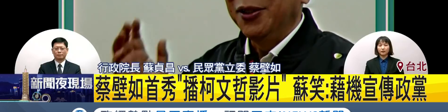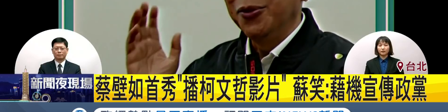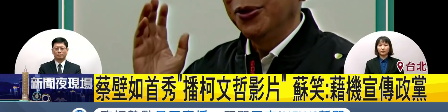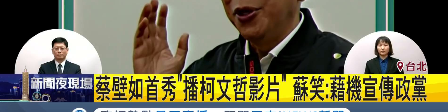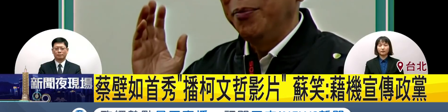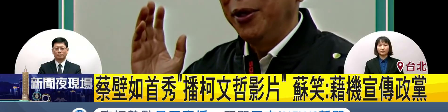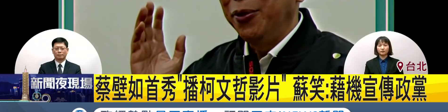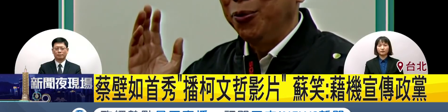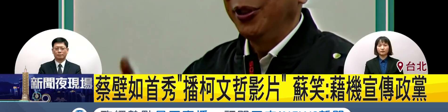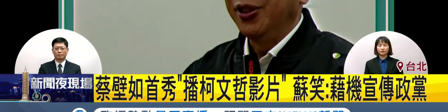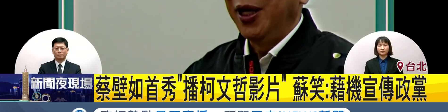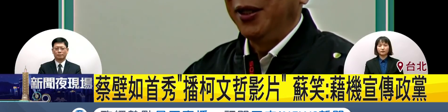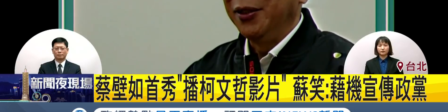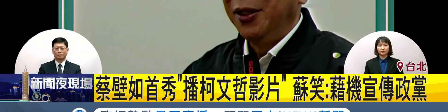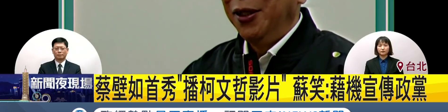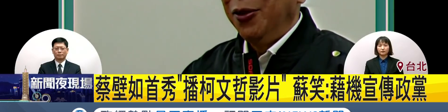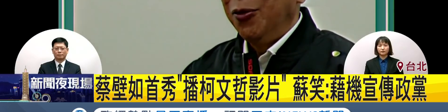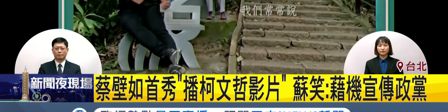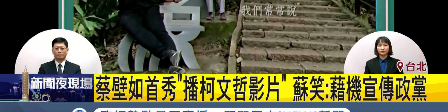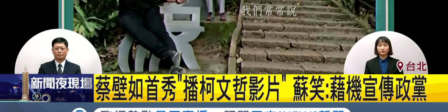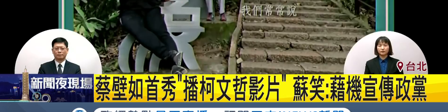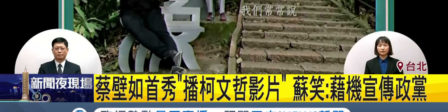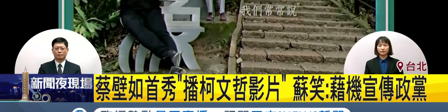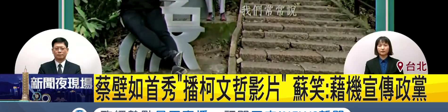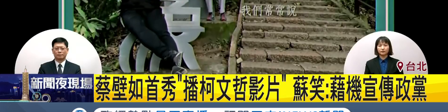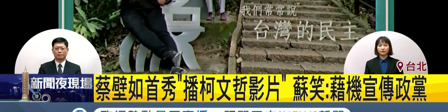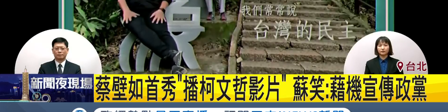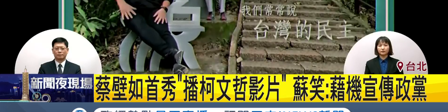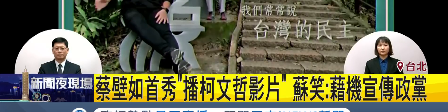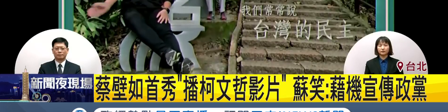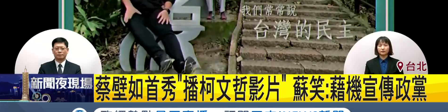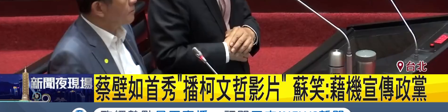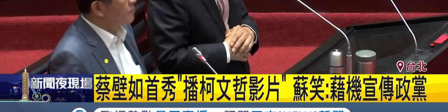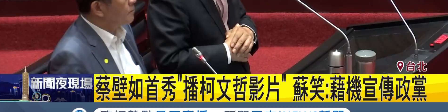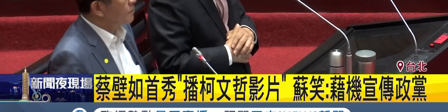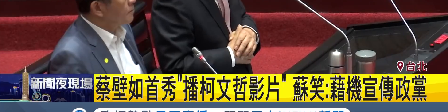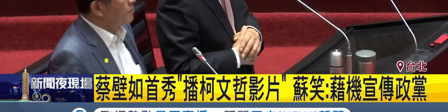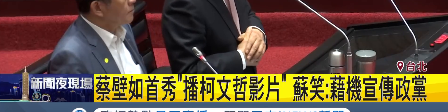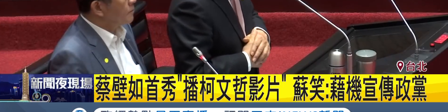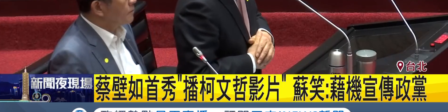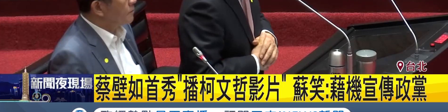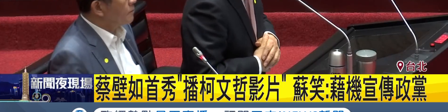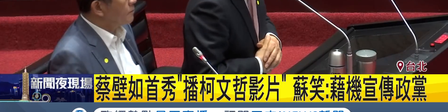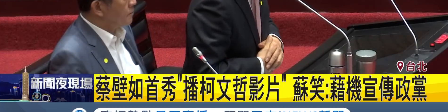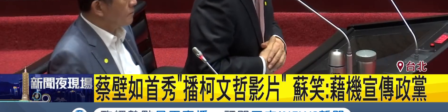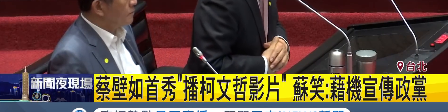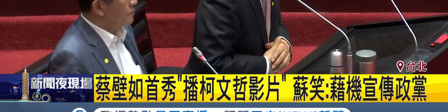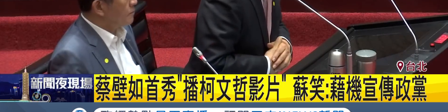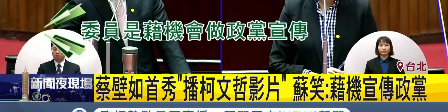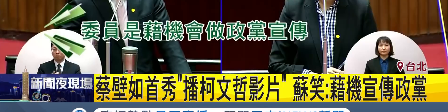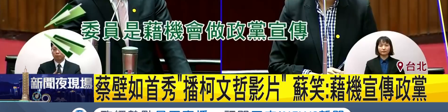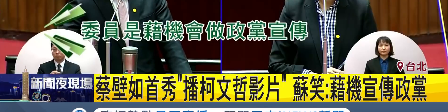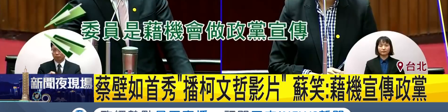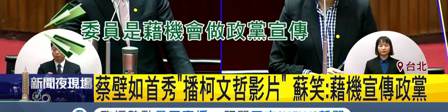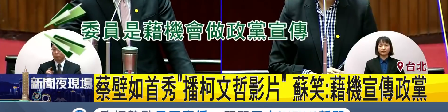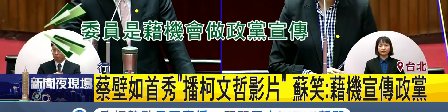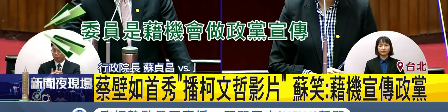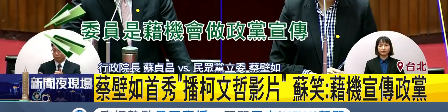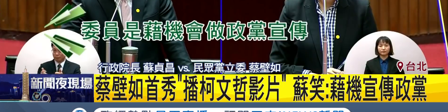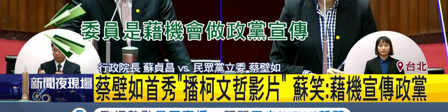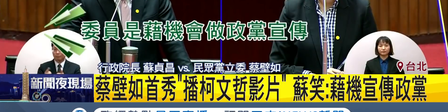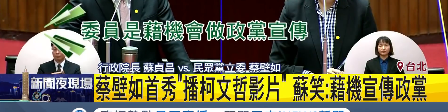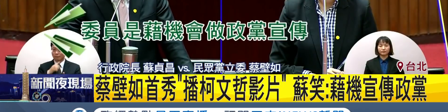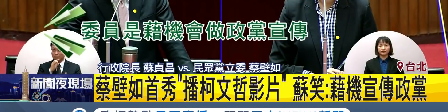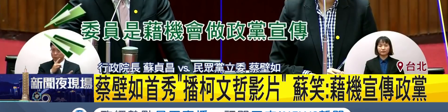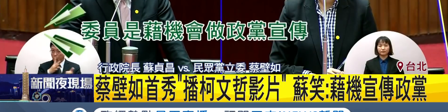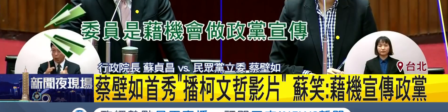法院议场里大荧幕播放民众党主席柯文哲画面，这是民众党宣传影片，苏贞昌笑着看完。 委员是借